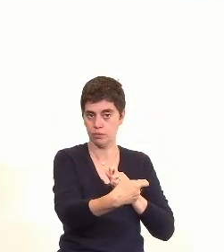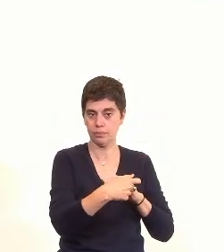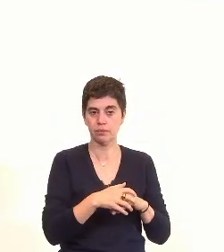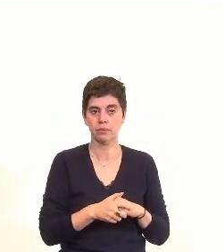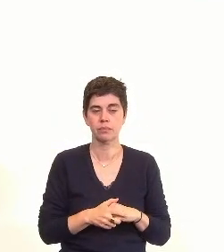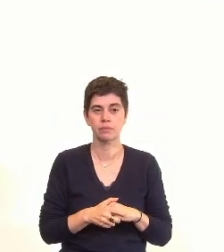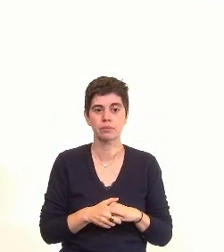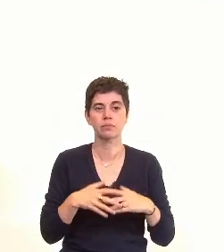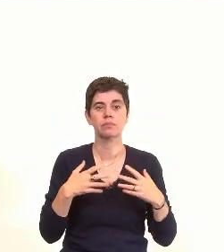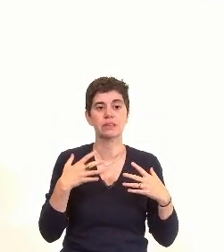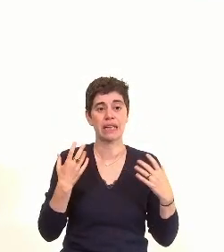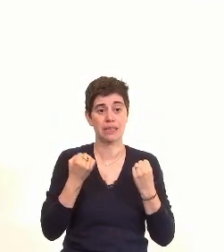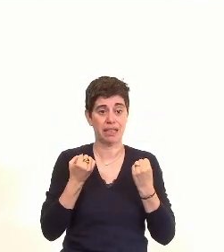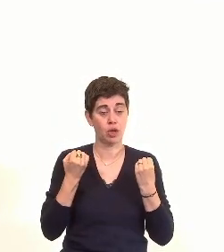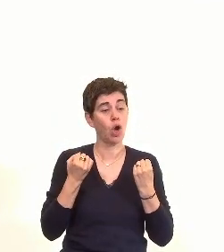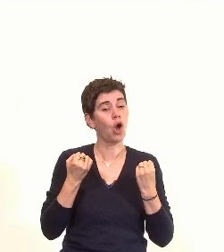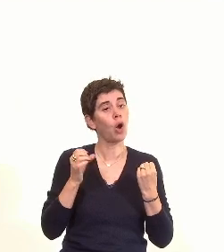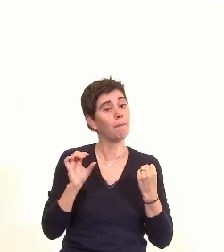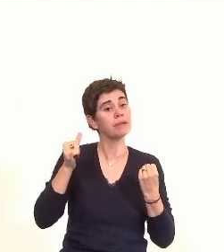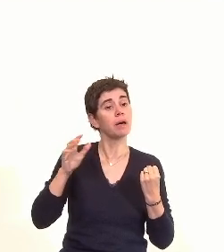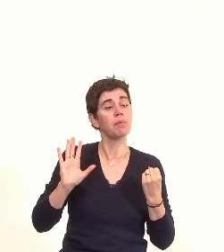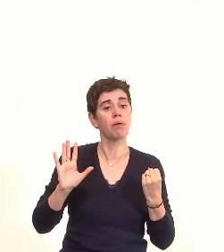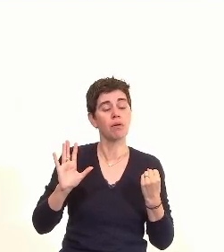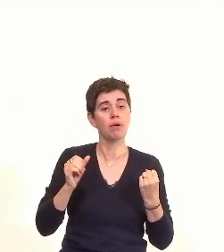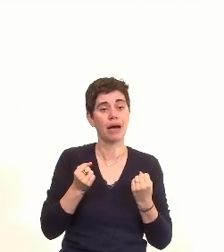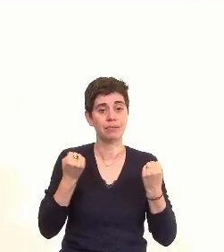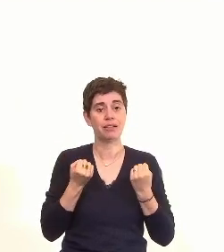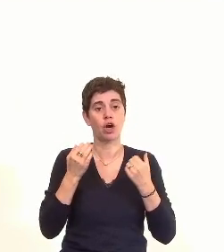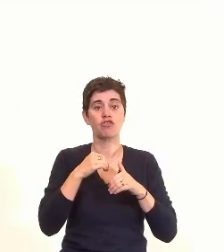les animateurs, principalement les animateurs d'EHPAD,